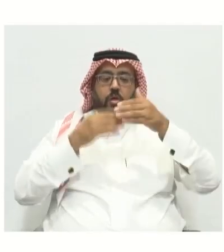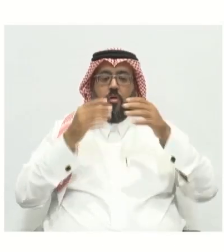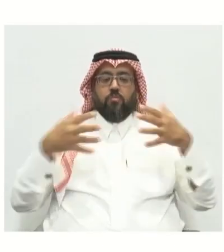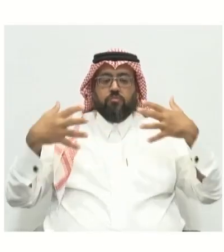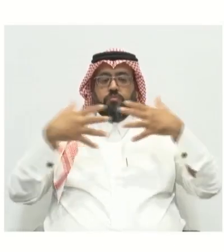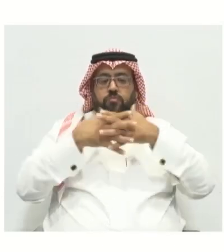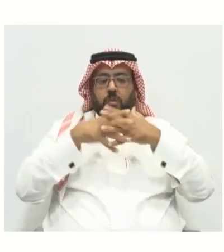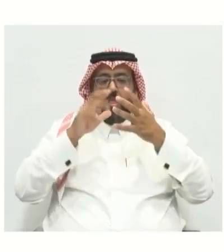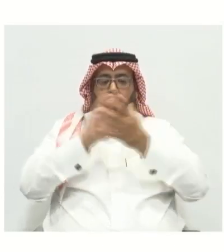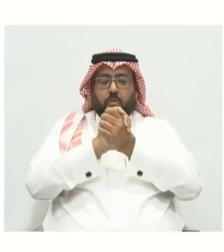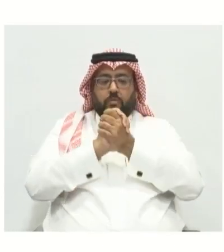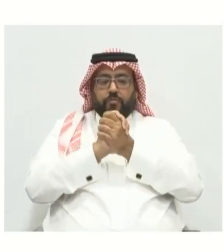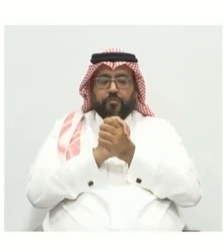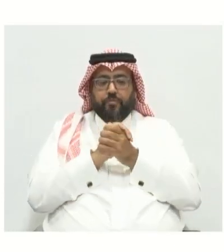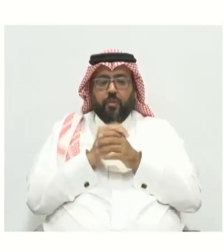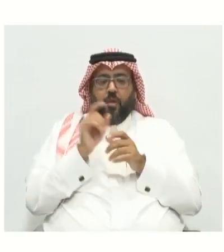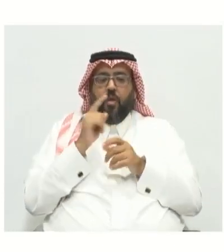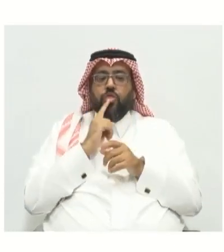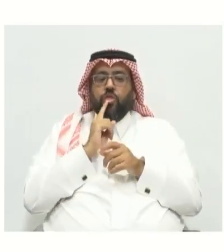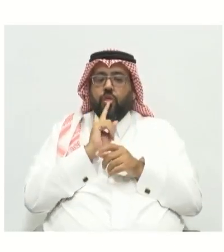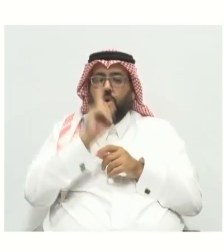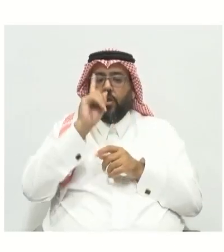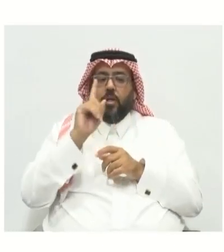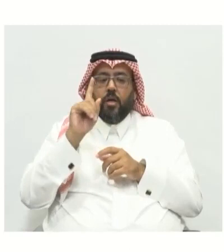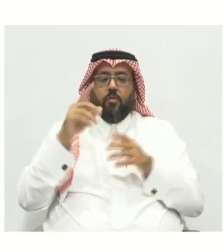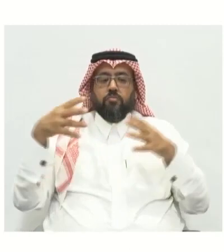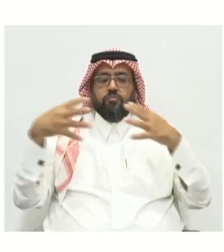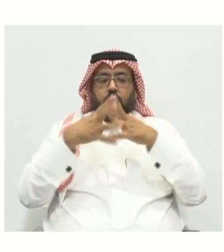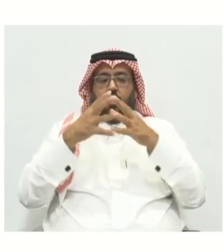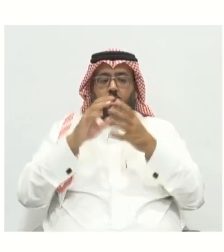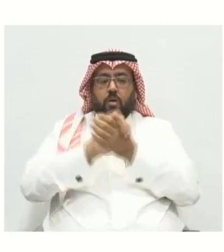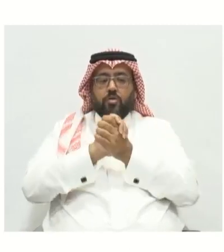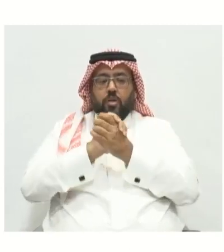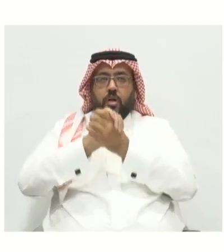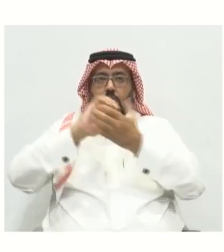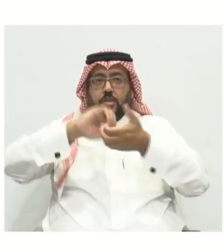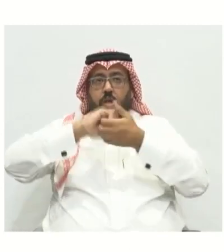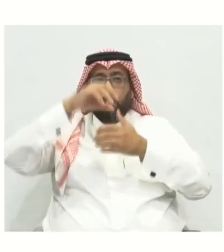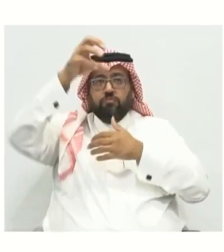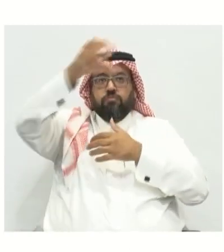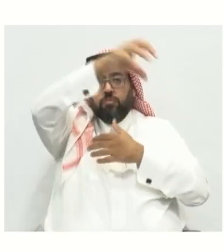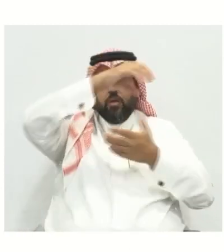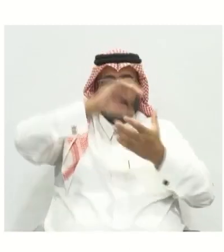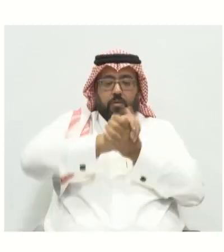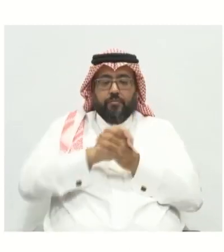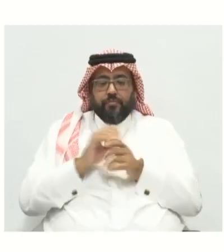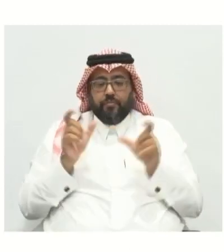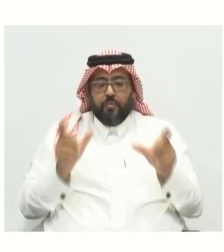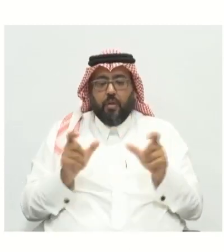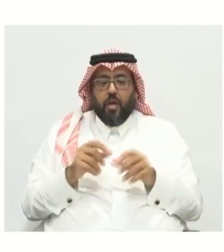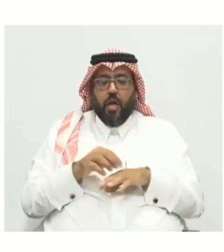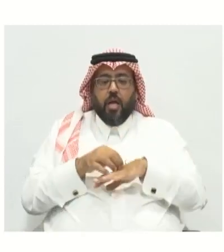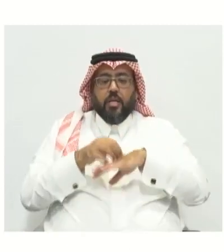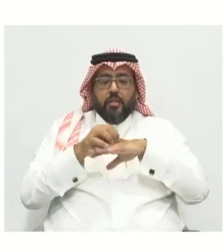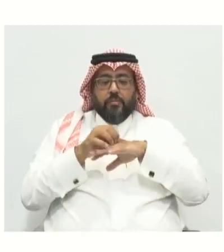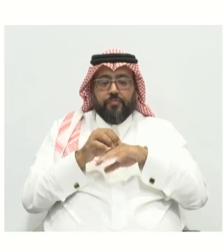وتوحيد الكلمه وتقويه علاقاتها بالدول الصديقه رابعا تحمي الدوله حقوق الانسان